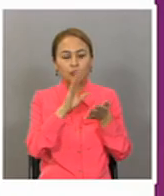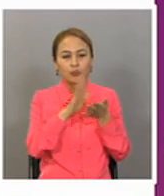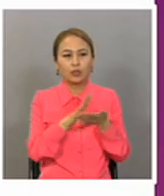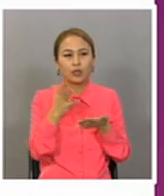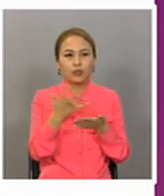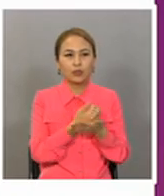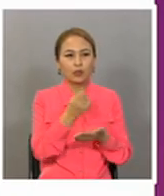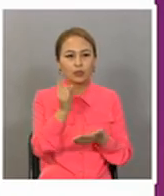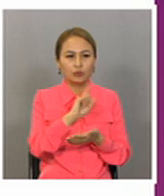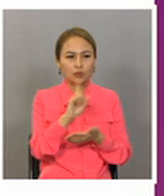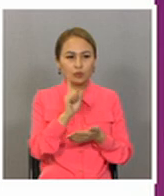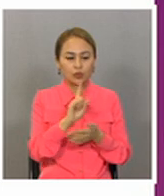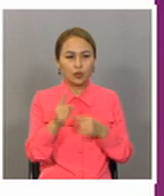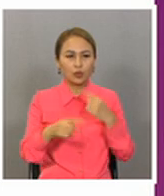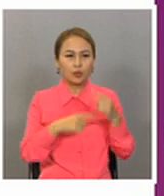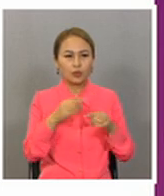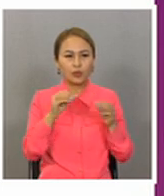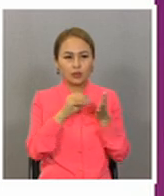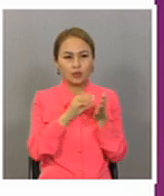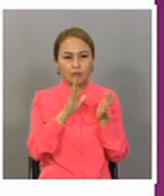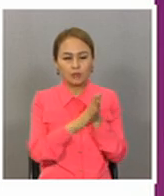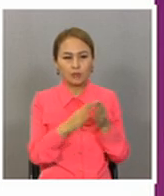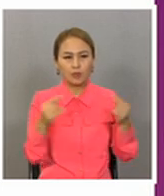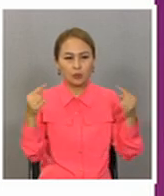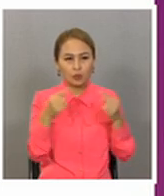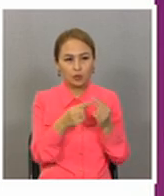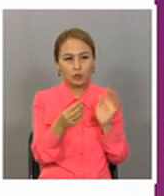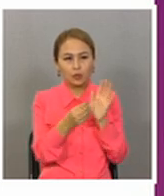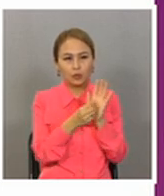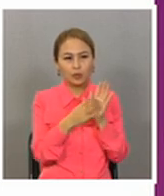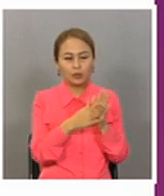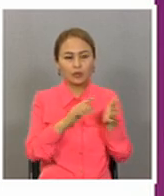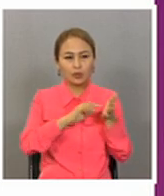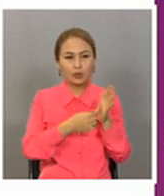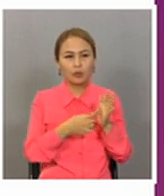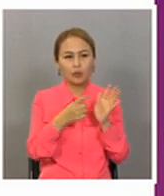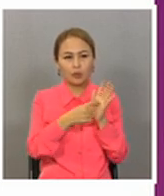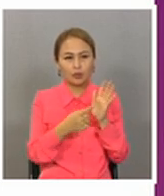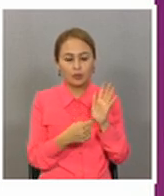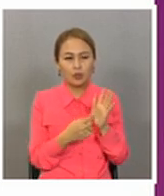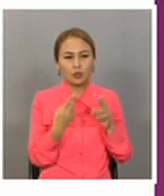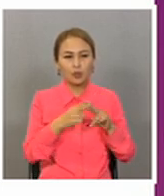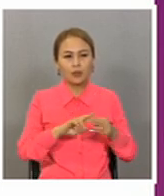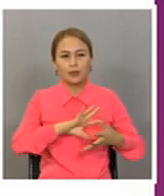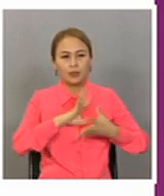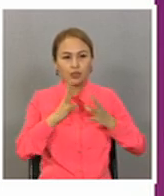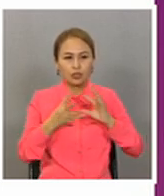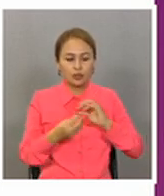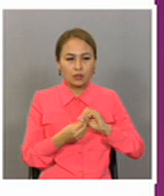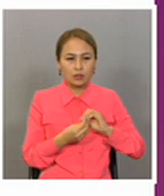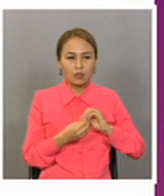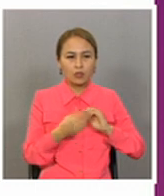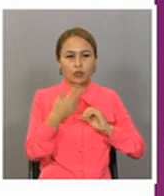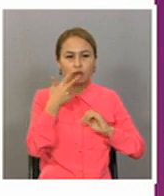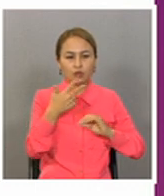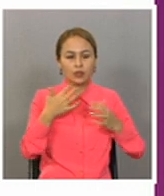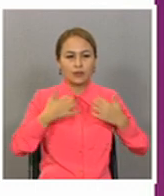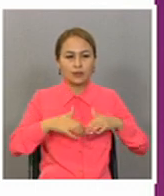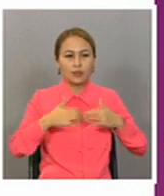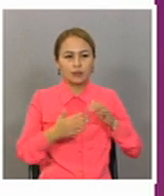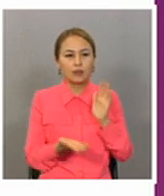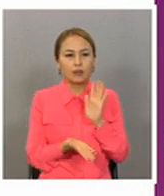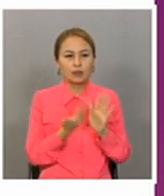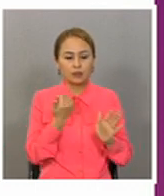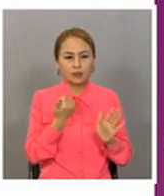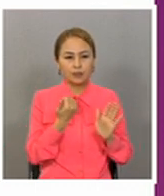үшін көбейтіндінің мәнін белгілі көбейткішке бөлеміз. Соның нәтижесінде 3 санын